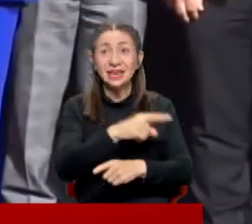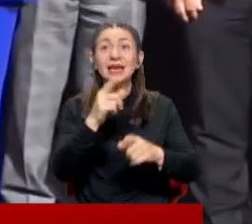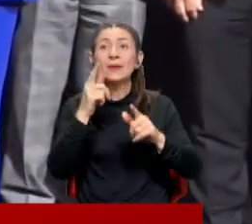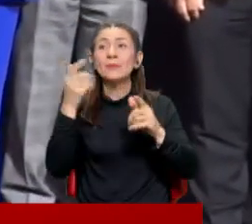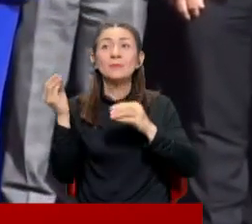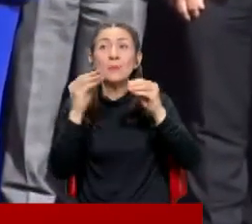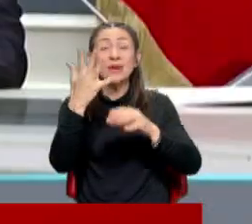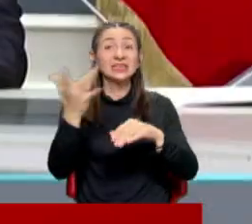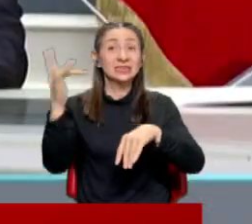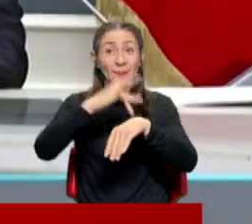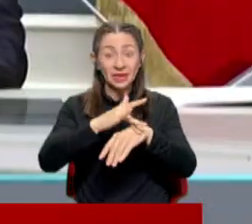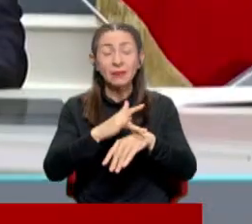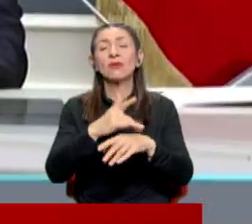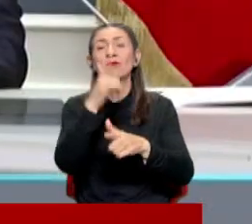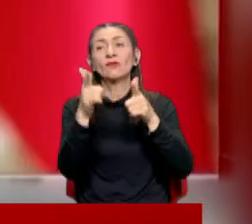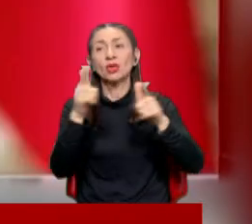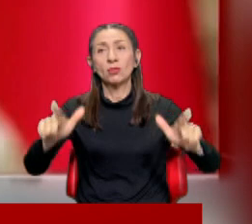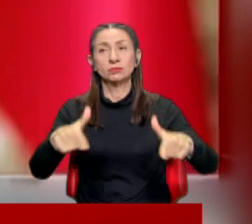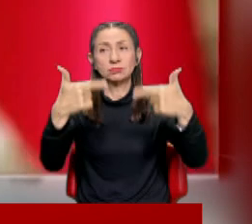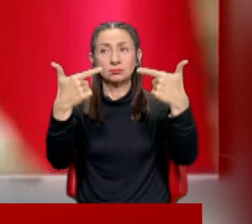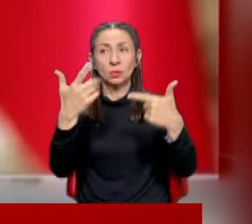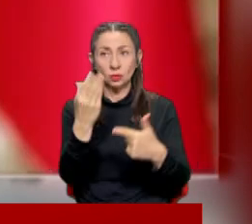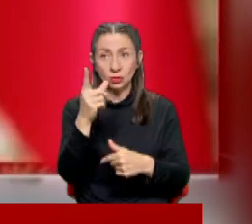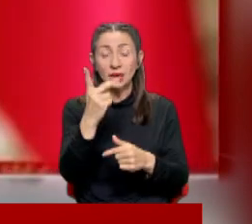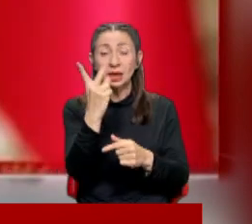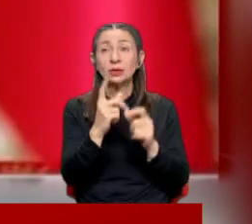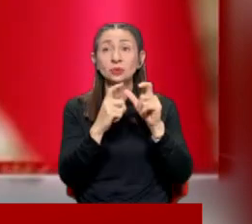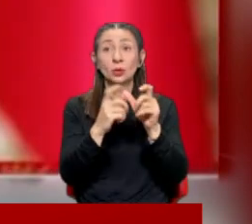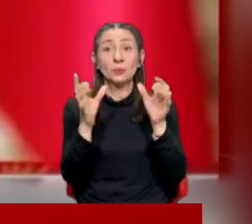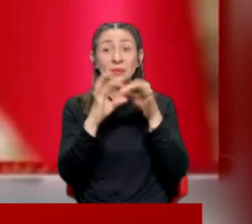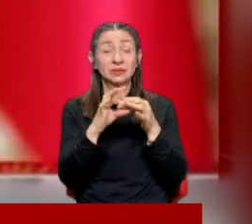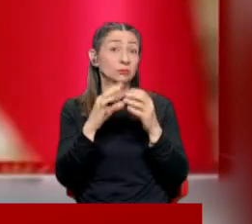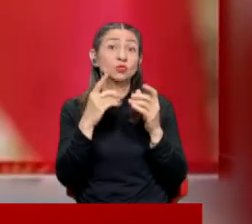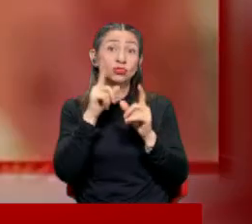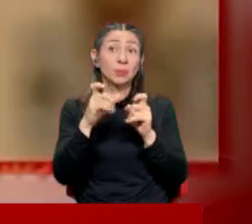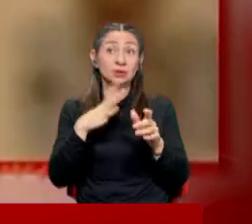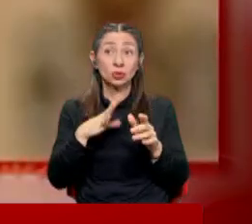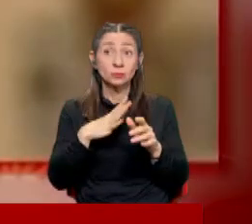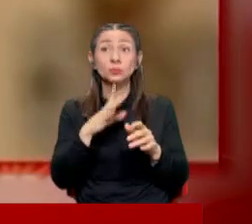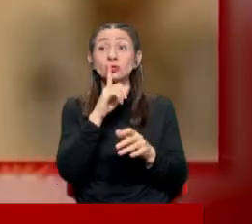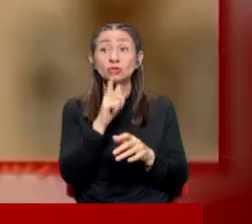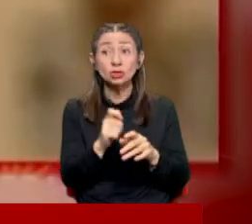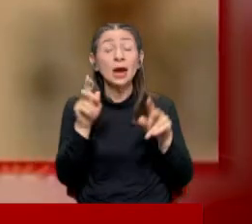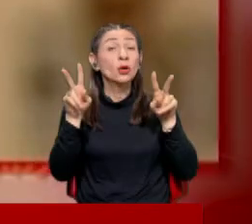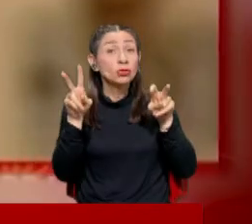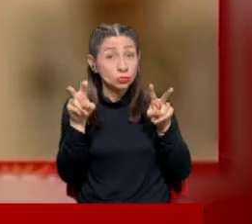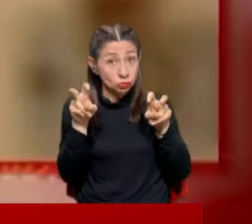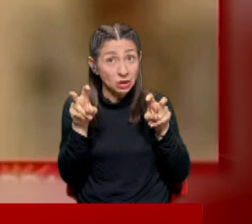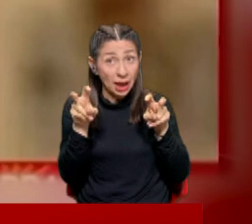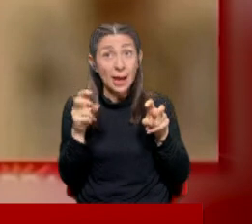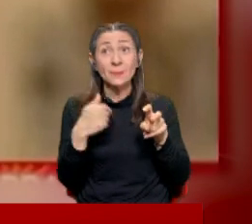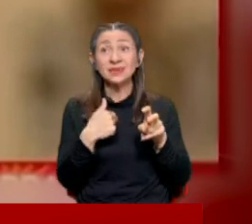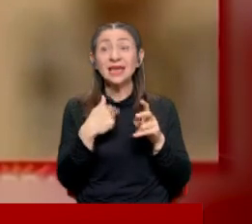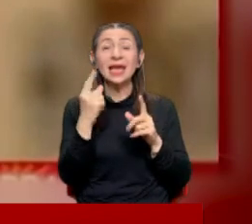törenine Beştepe'den video konferansla bağlandı. İki soruyu birleştirip sormak istiyorum çünkü konuyla da ilgili. Taahhütler konusunda